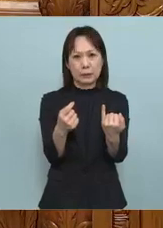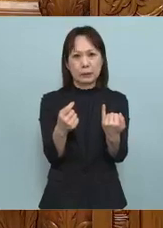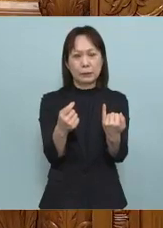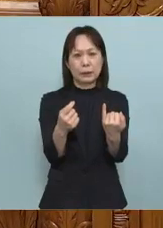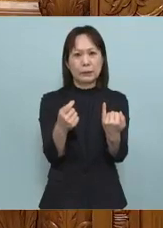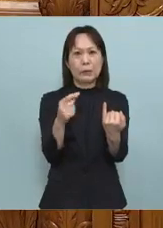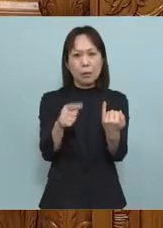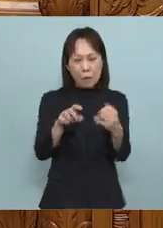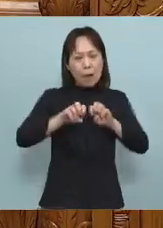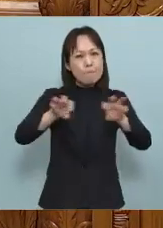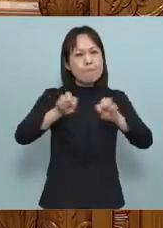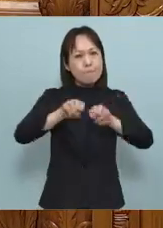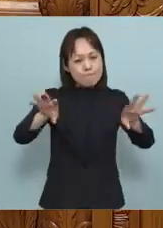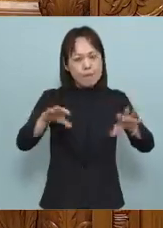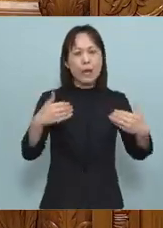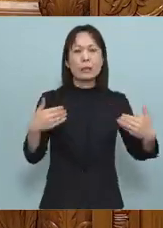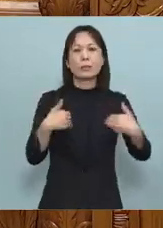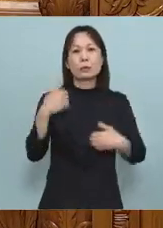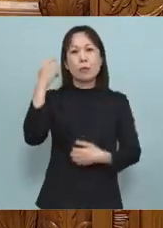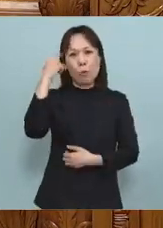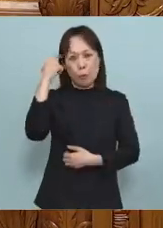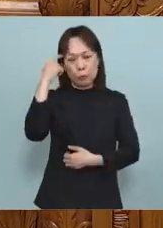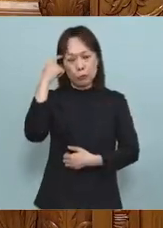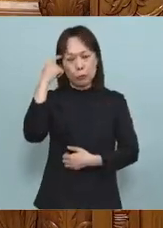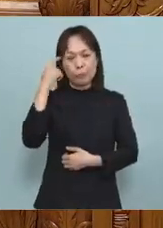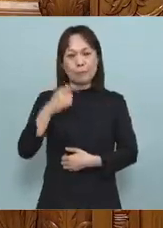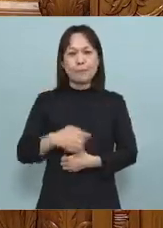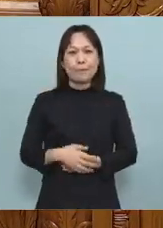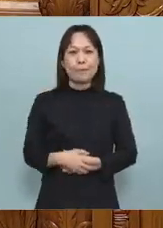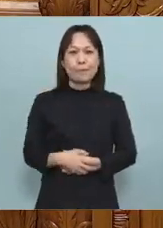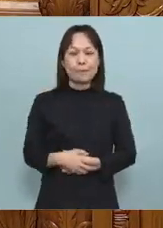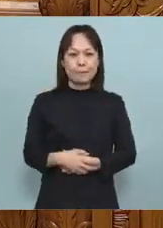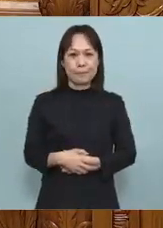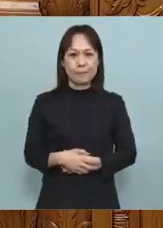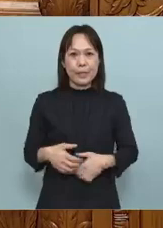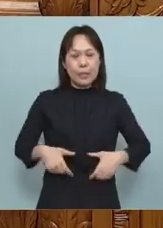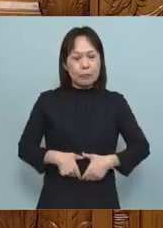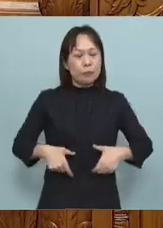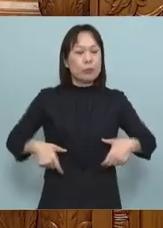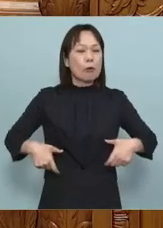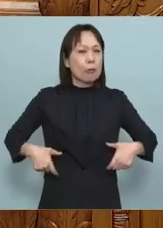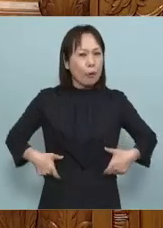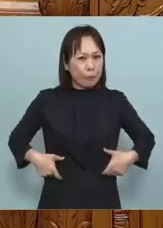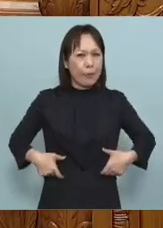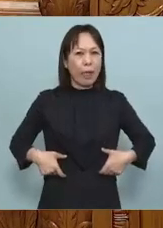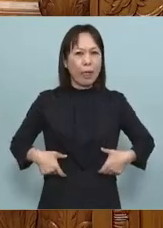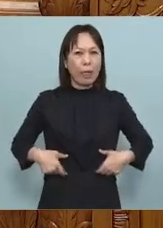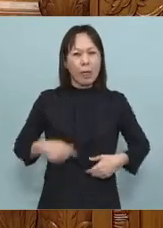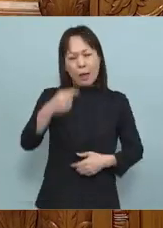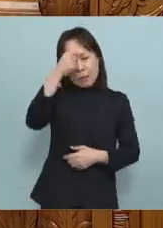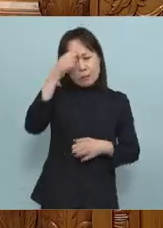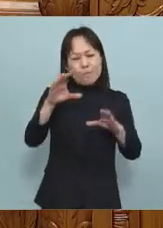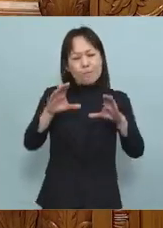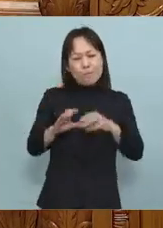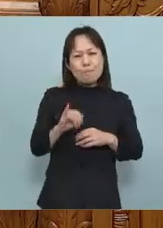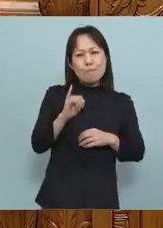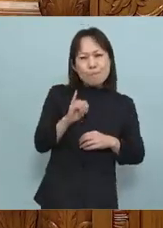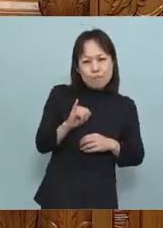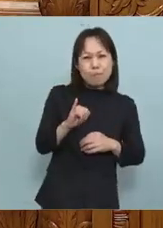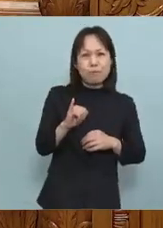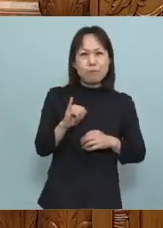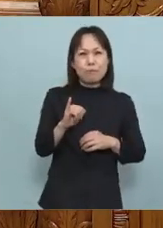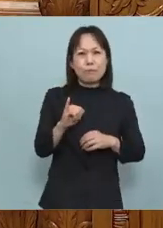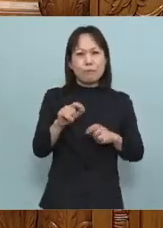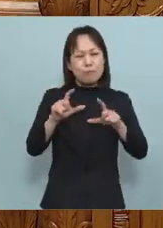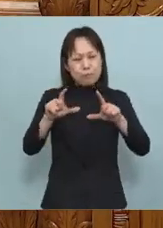模に行うことが大切だと考えますが、いかがでしょうか。勇気を持って性暴力被害を告発する幾多の運